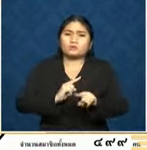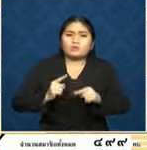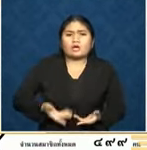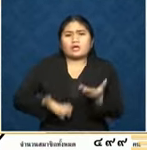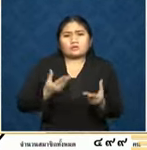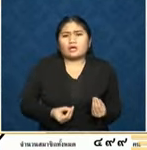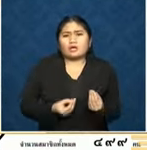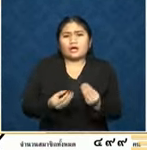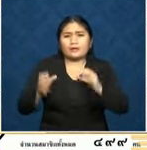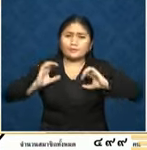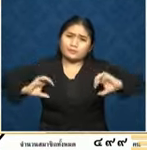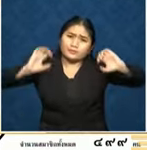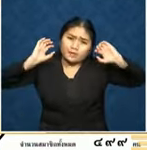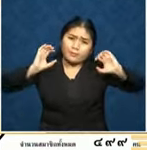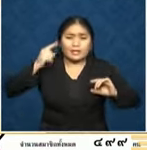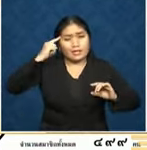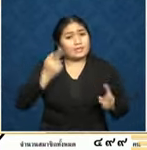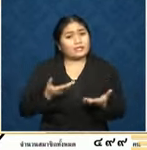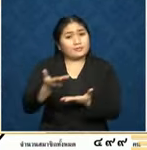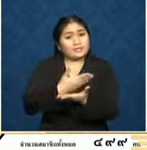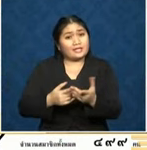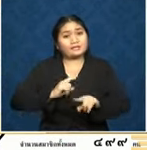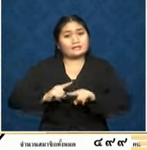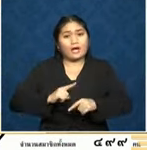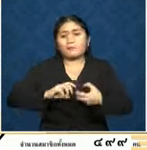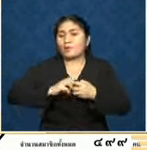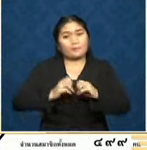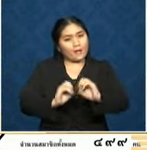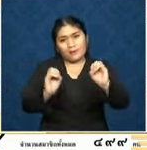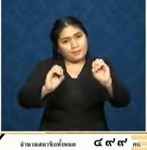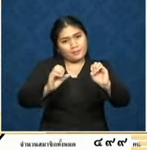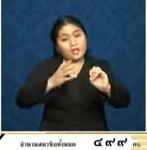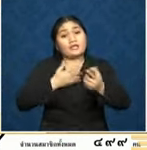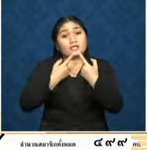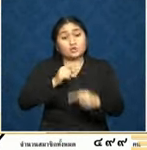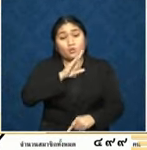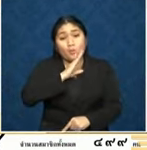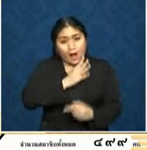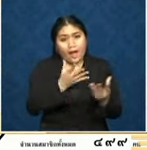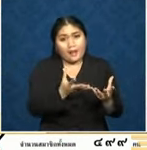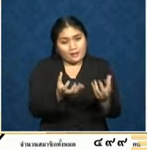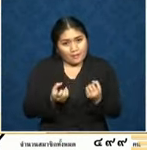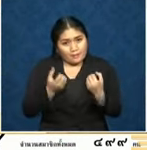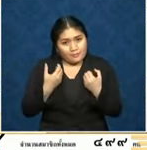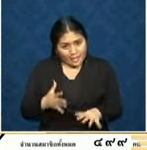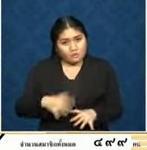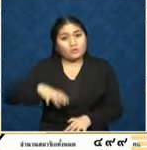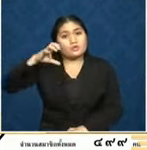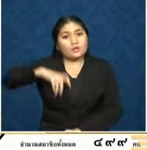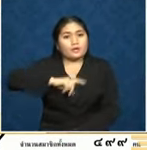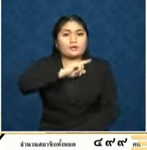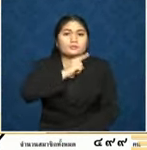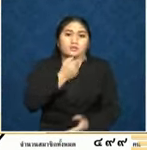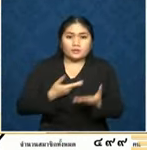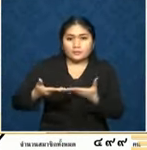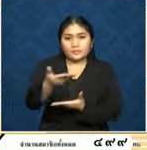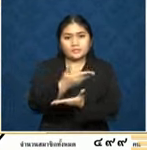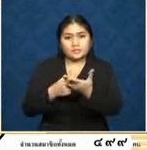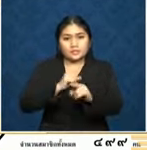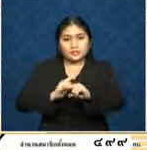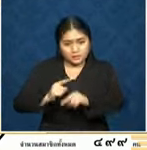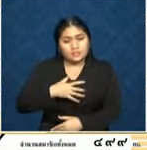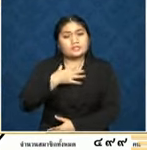จะส่งให้ภาครัฐบาลรับไปพิจารณาผมก็ไม่ติดใจแต่หวังว่าถ้ารับไปแล้วเนี่ยคงจะมีหน่วยงานไหนมารับผิดชอบมาพิจารณานะครับ